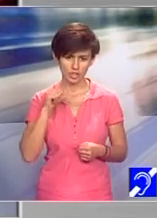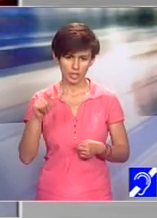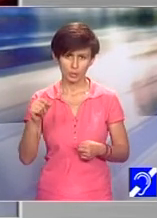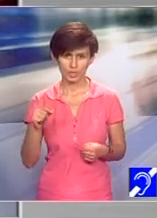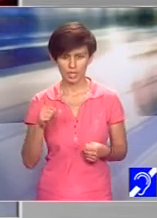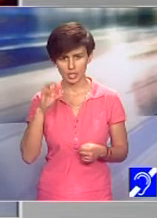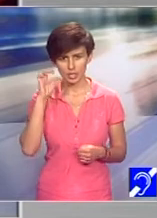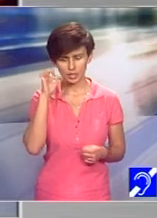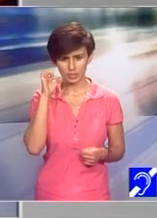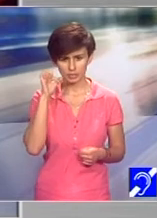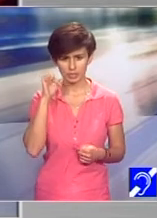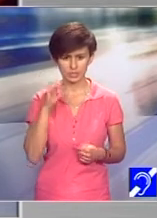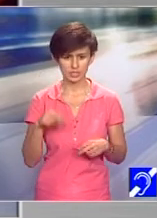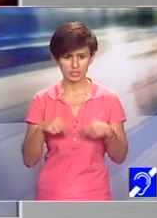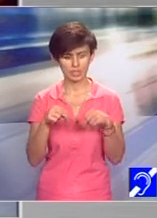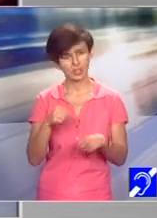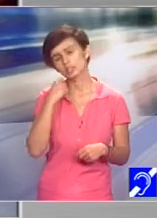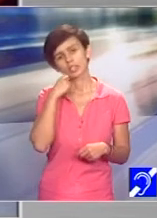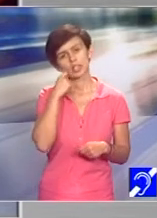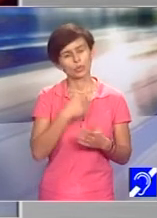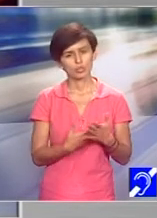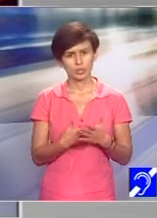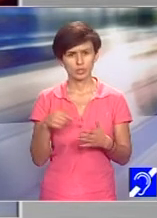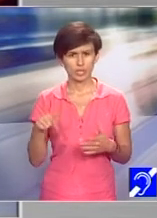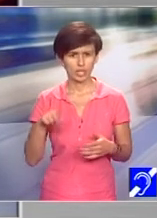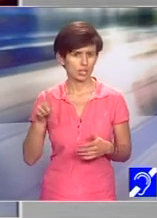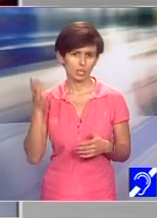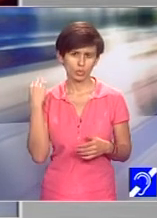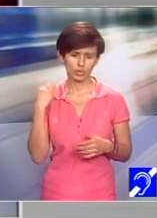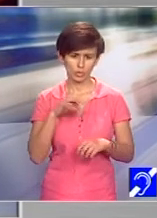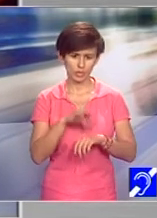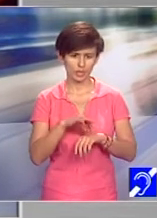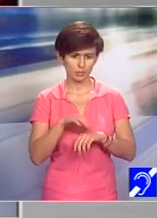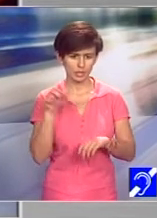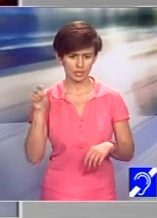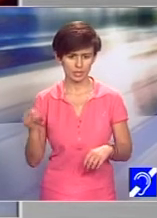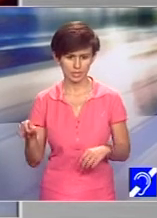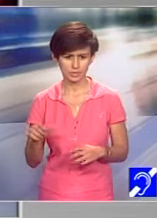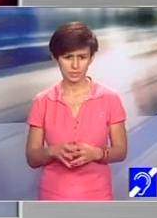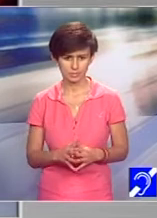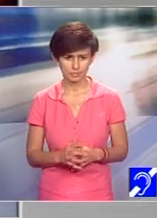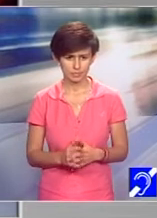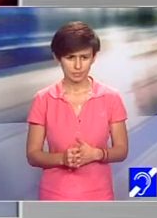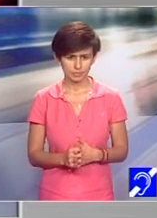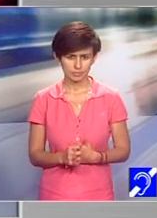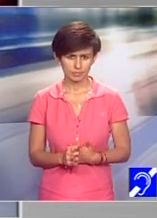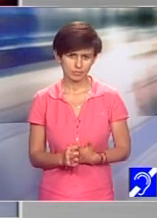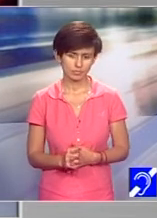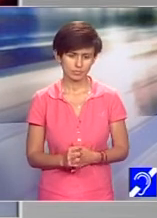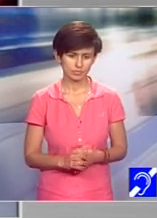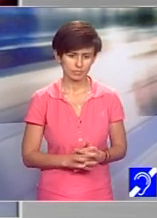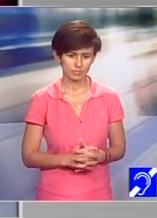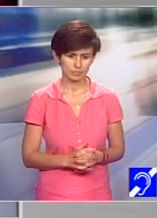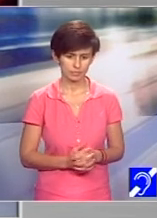Bistrița să-i aducă la Cluj, deoarece ei n-au medic, nici noi nu avem la, dar totuși stăm bine la capitolul ăsta. Deci tot